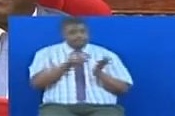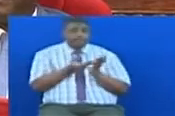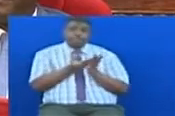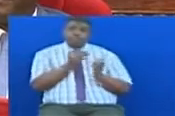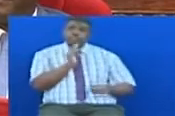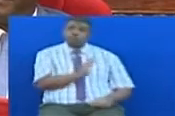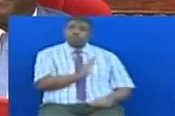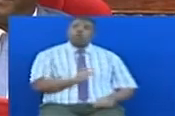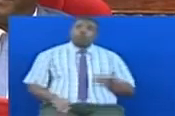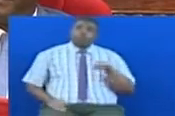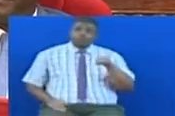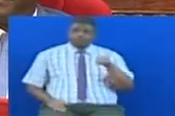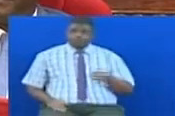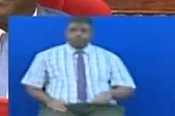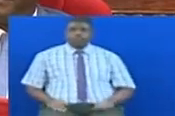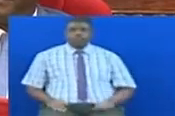Speaker,